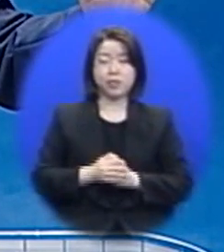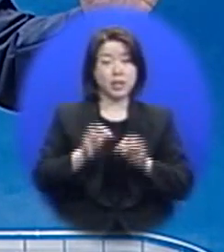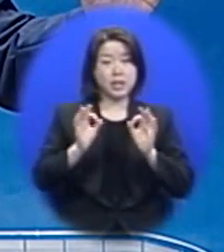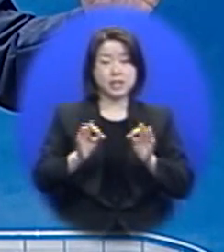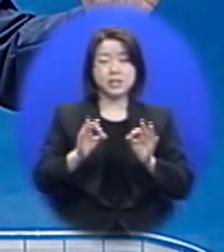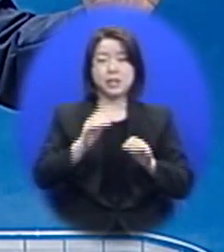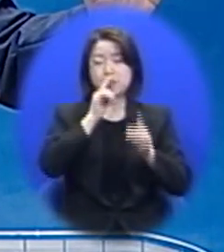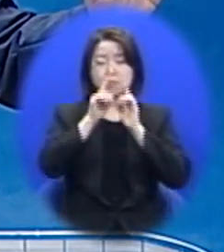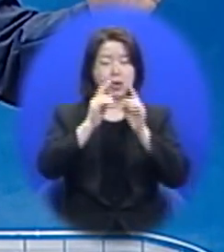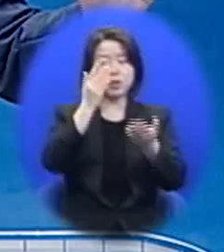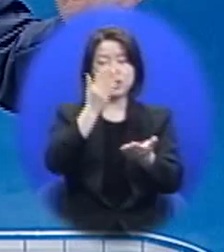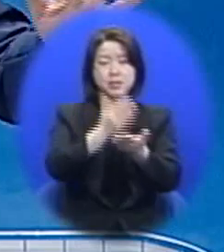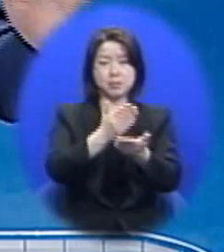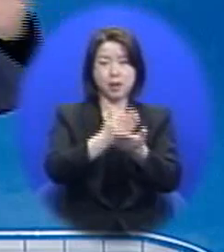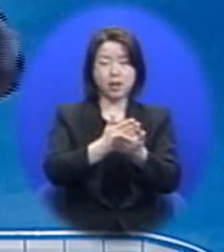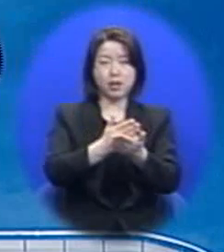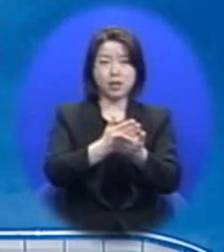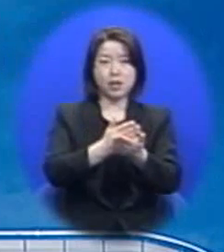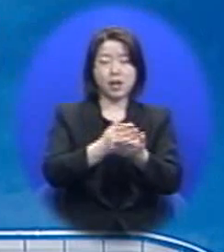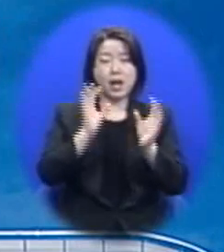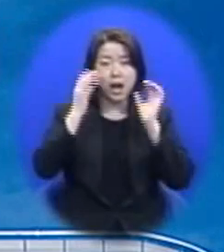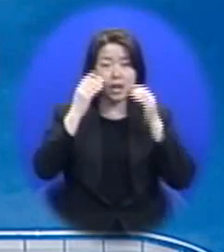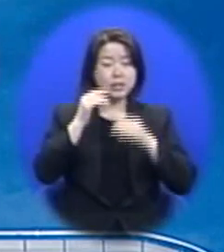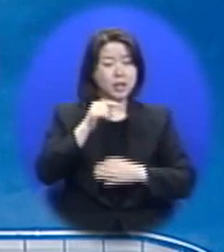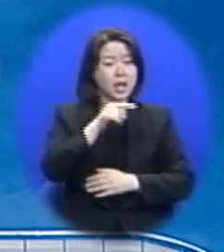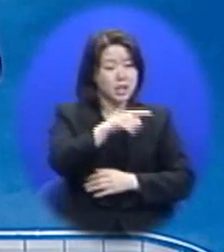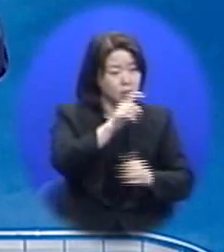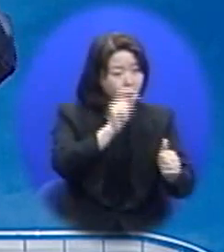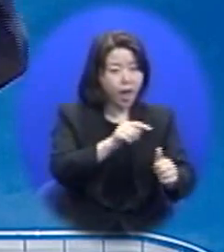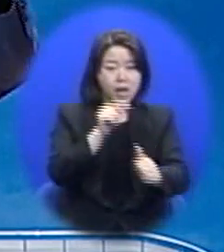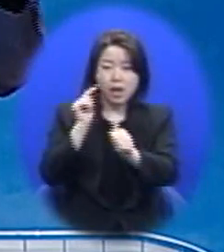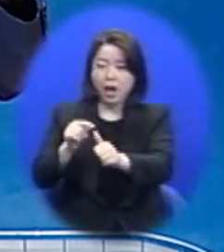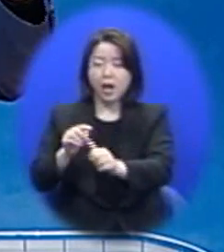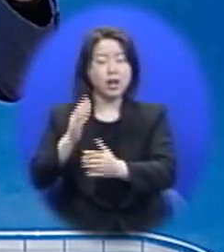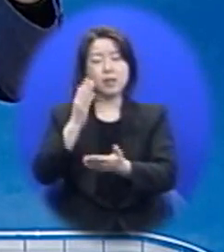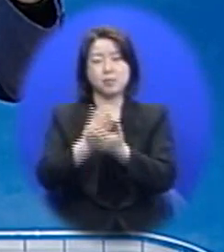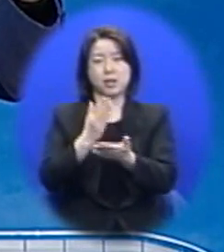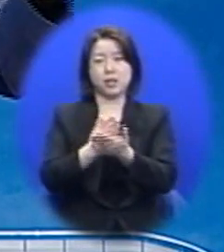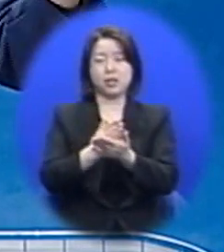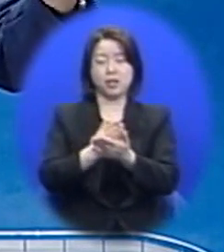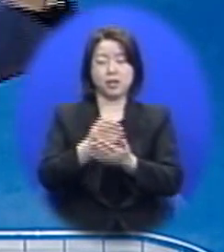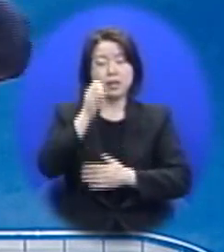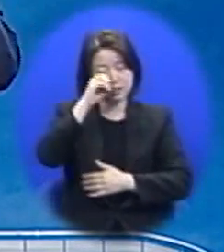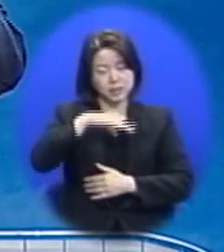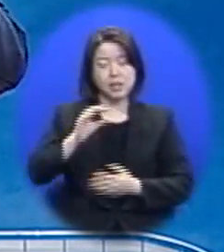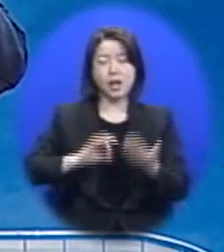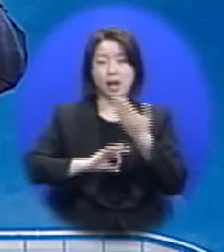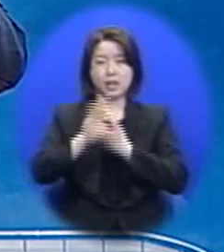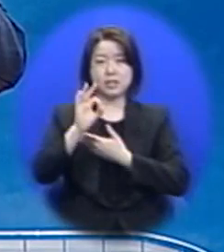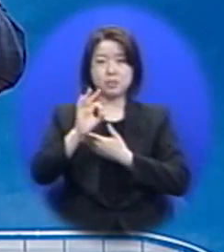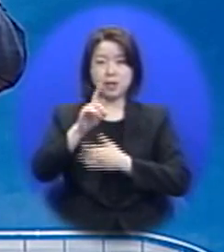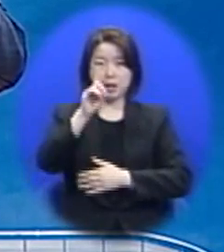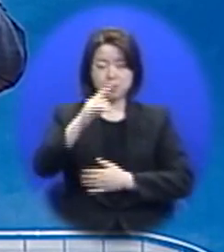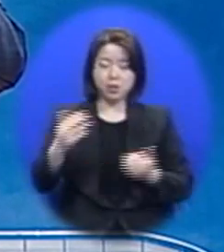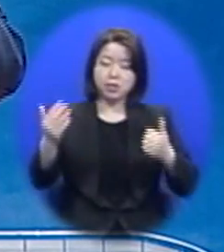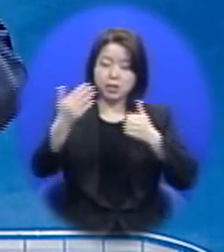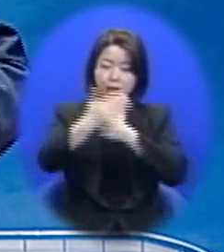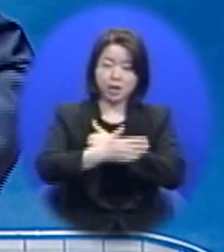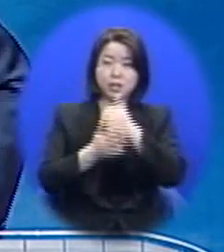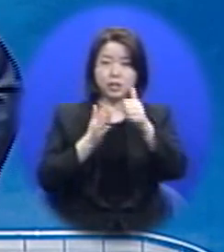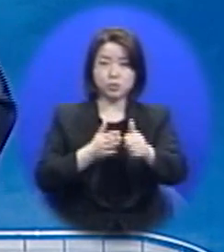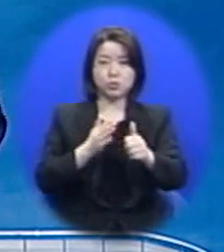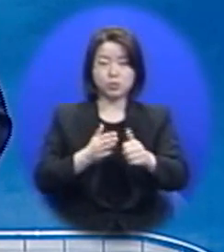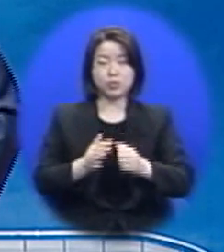말로 하지 맙시다. 아이들에게 이래라 저래라 하지 맙시다. 그냥 아침에 한번 안아줍시다.